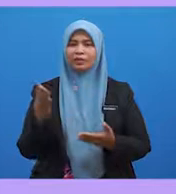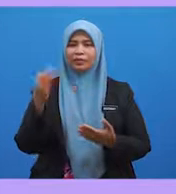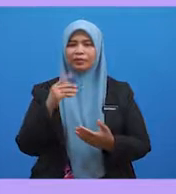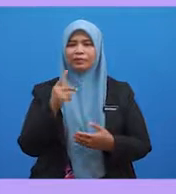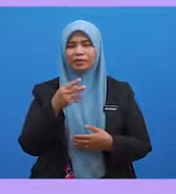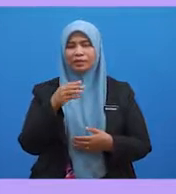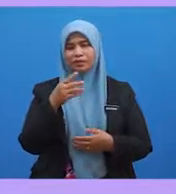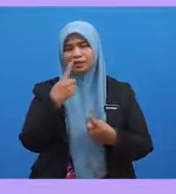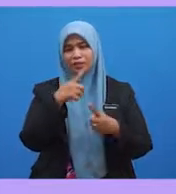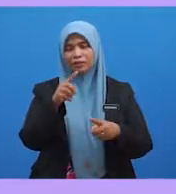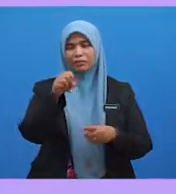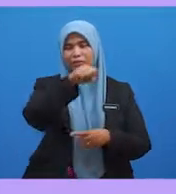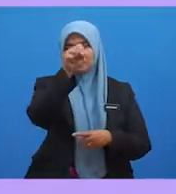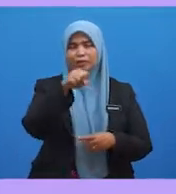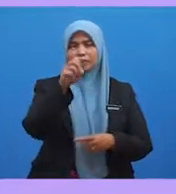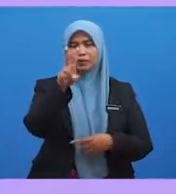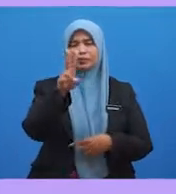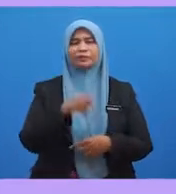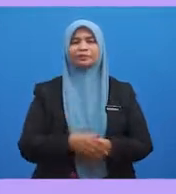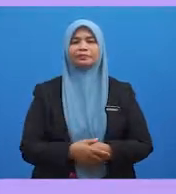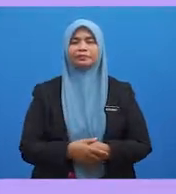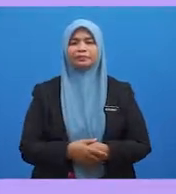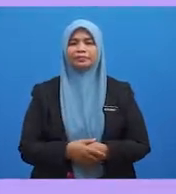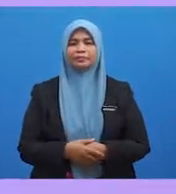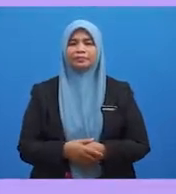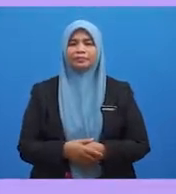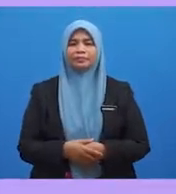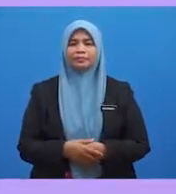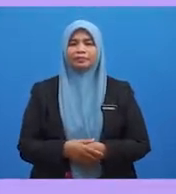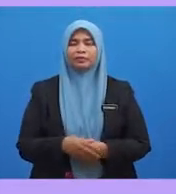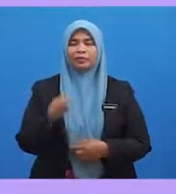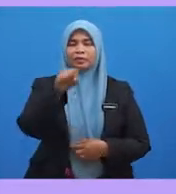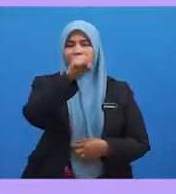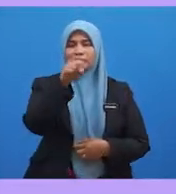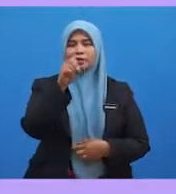ustaz. Jom kita menjawab latihan yang kedua pula.